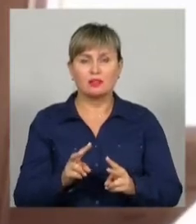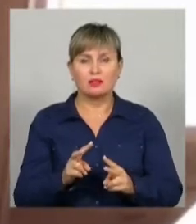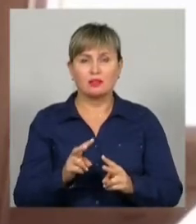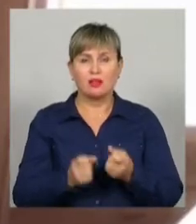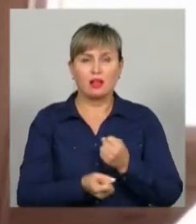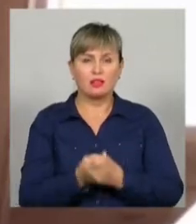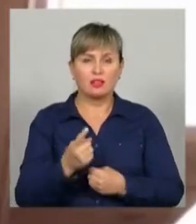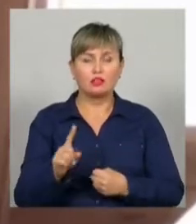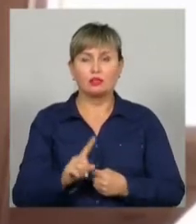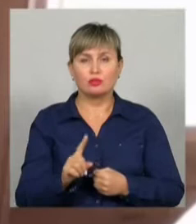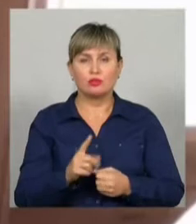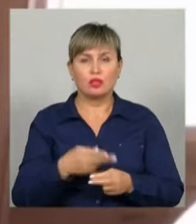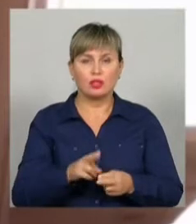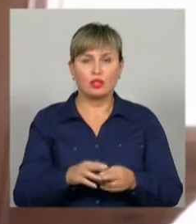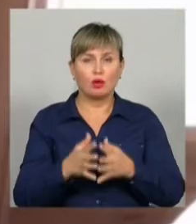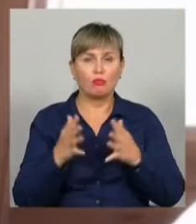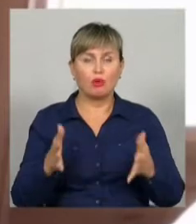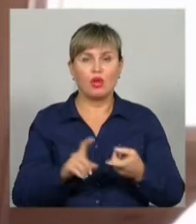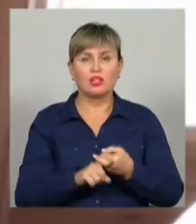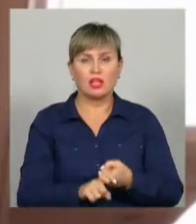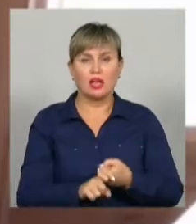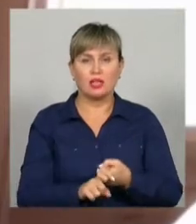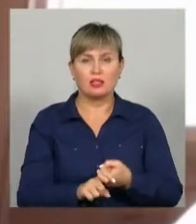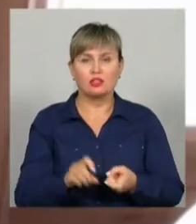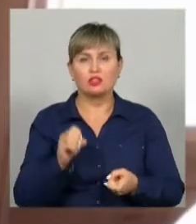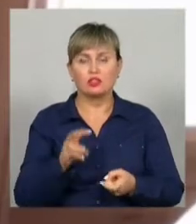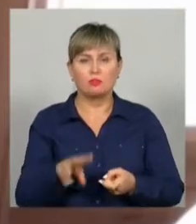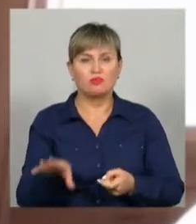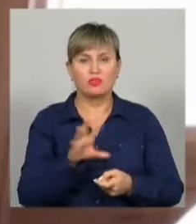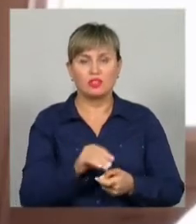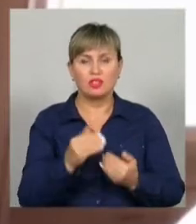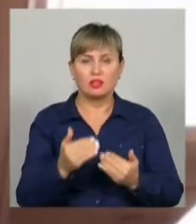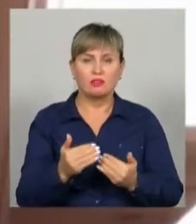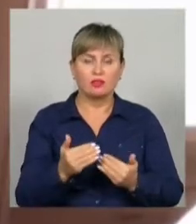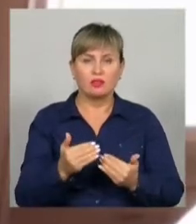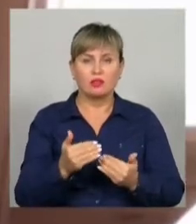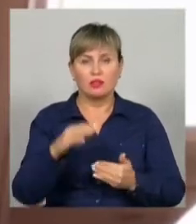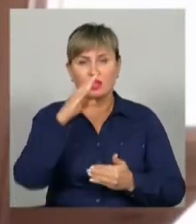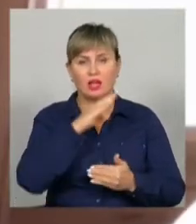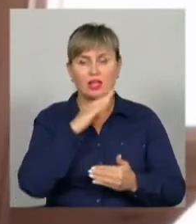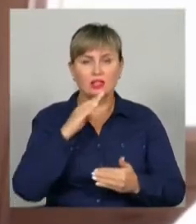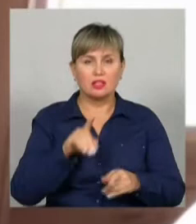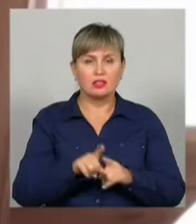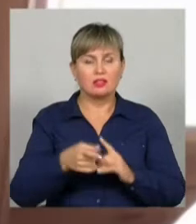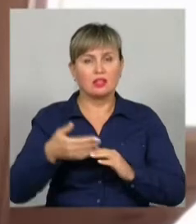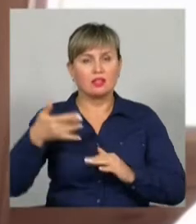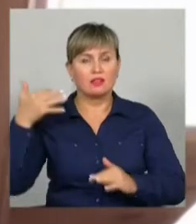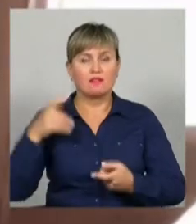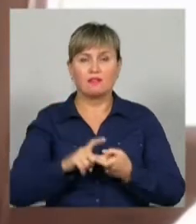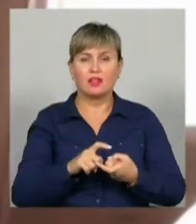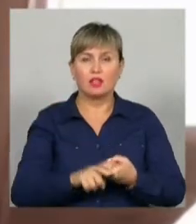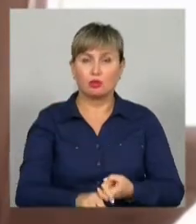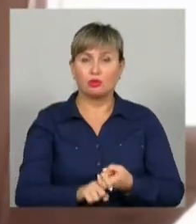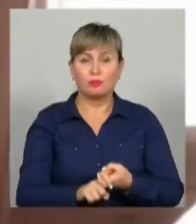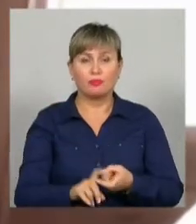он значительно более заразен, чем все его там прародители, предыдущие, так скажем, версии вируса.